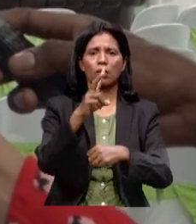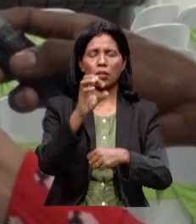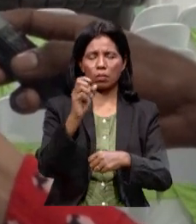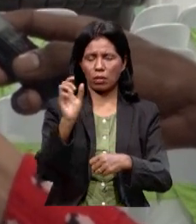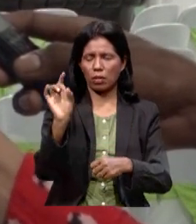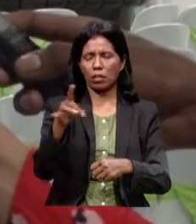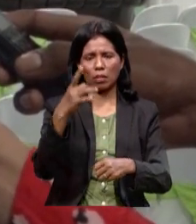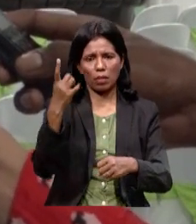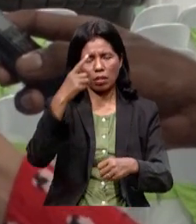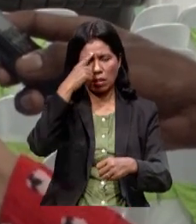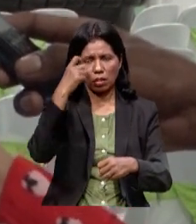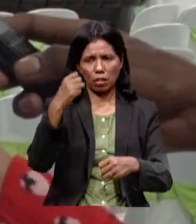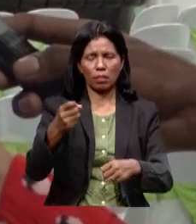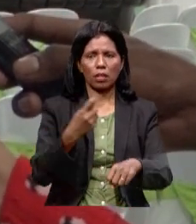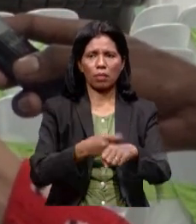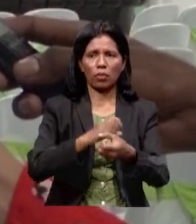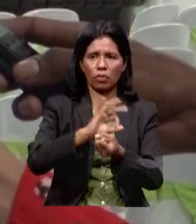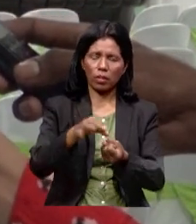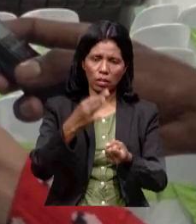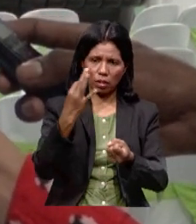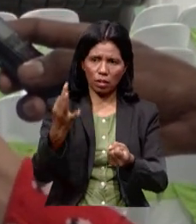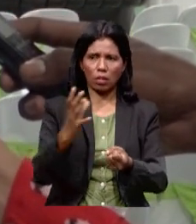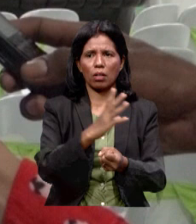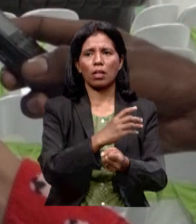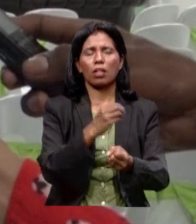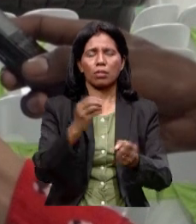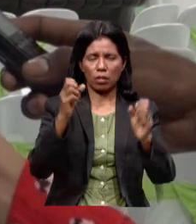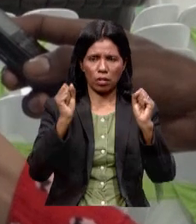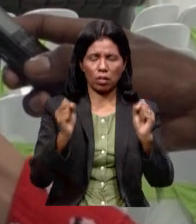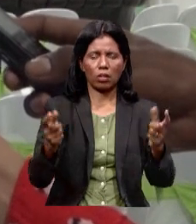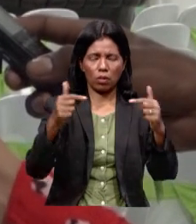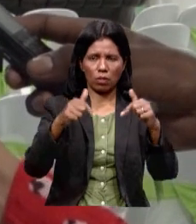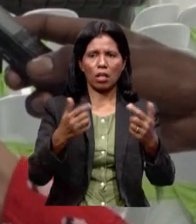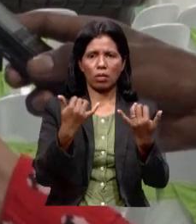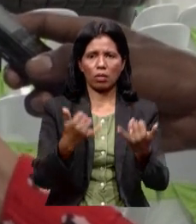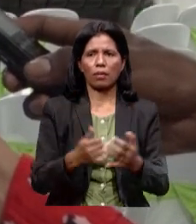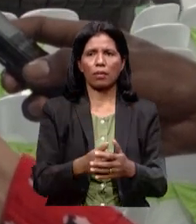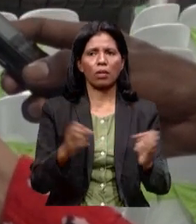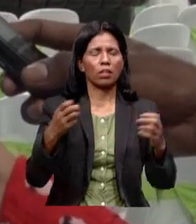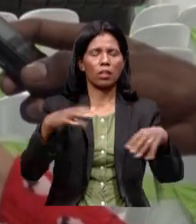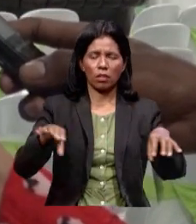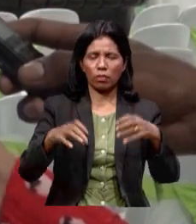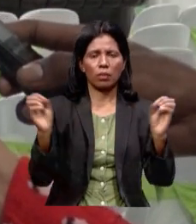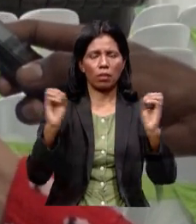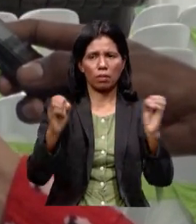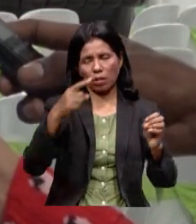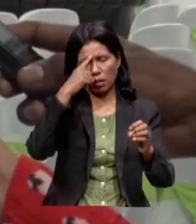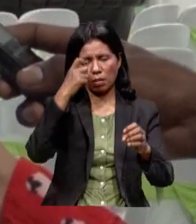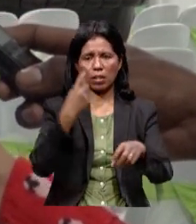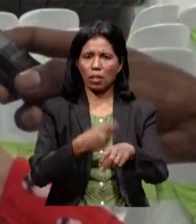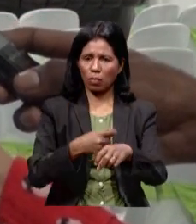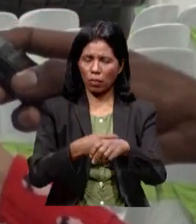2018 tambah di tidak nih hutan situasi pandemi COVID kon ini mah kodi mai tu ini nih asal harus di servis malah ya tambah di situasi sekarang mah kodi